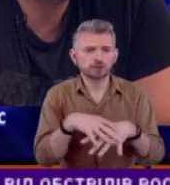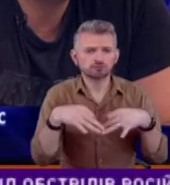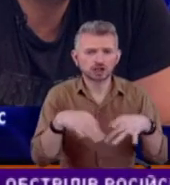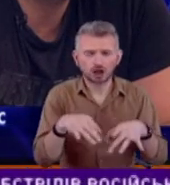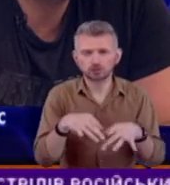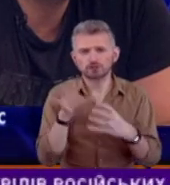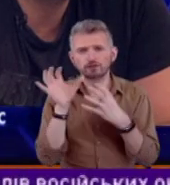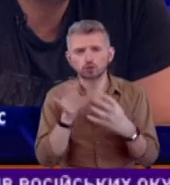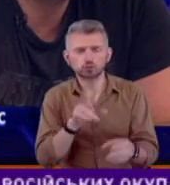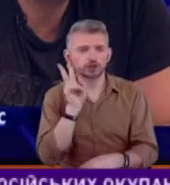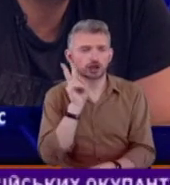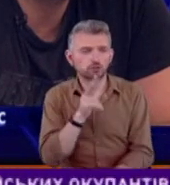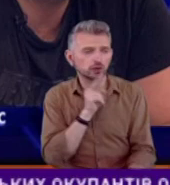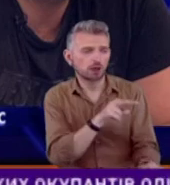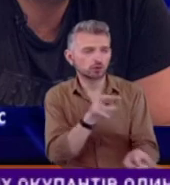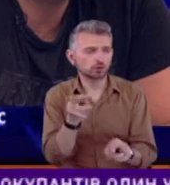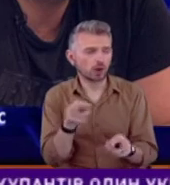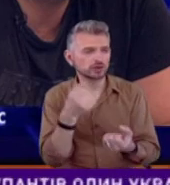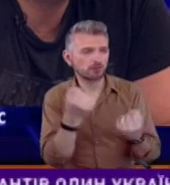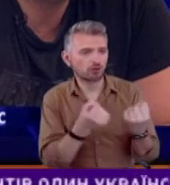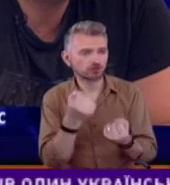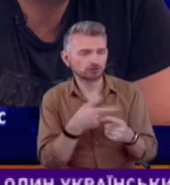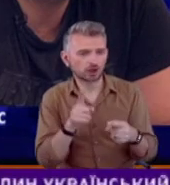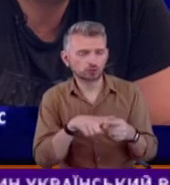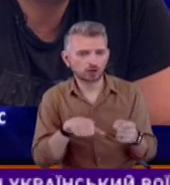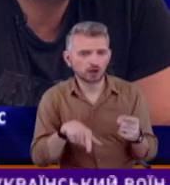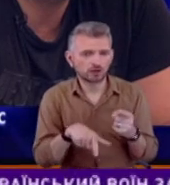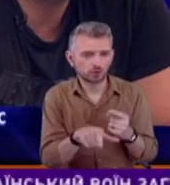в троллейбусе, и наблюдают за машинами, которые в дорожном